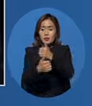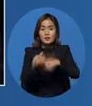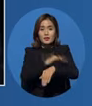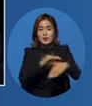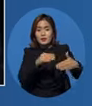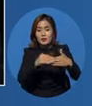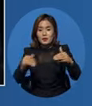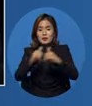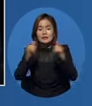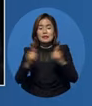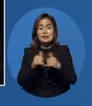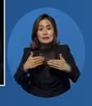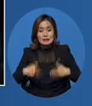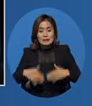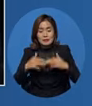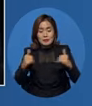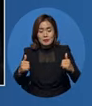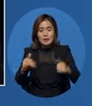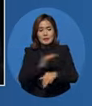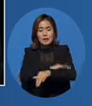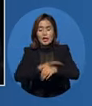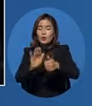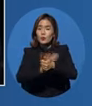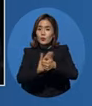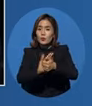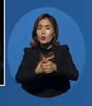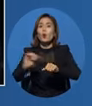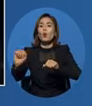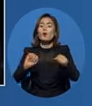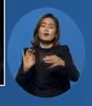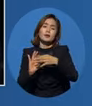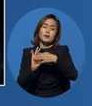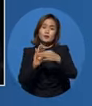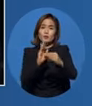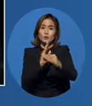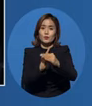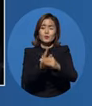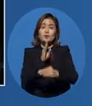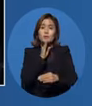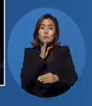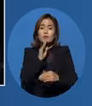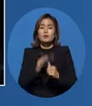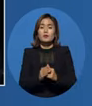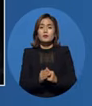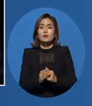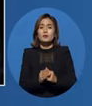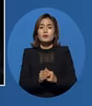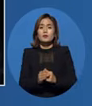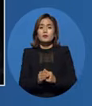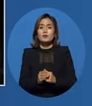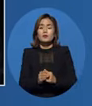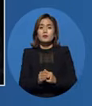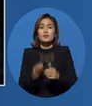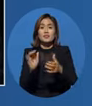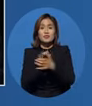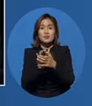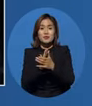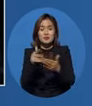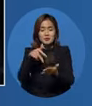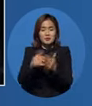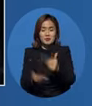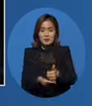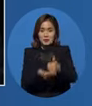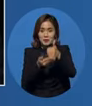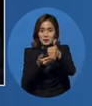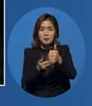약자의 눈물을 그런 닦아주는 활동을 계속해 와서 저도 정말 친구이지만 정말 존경합니다